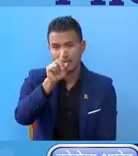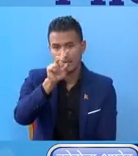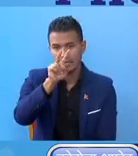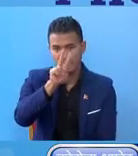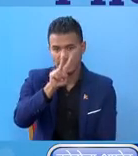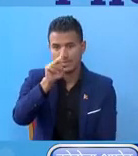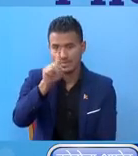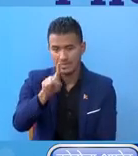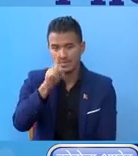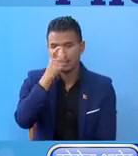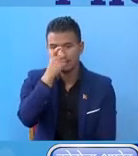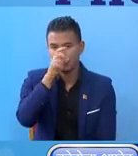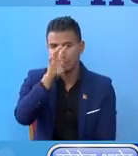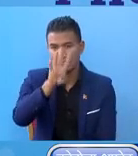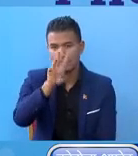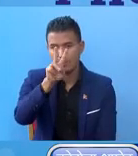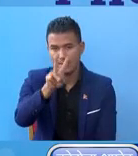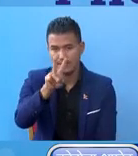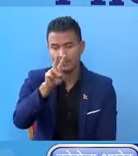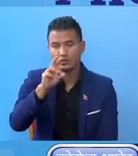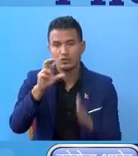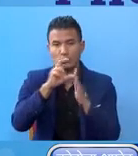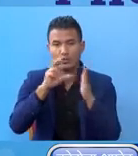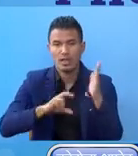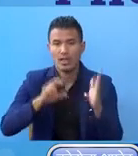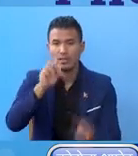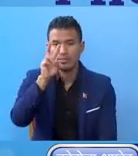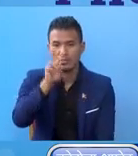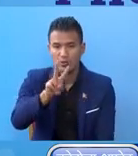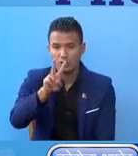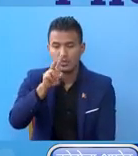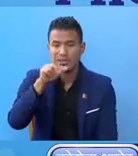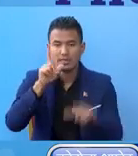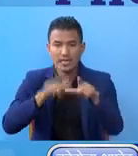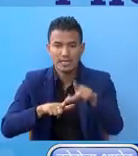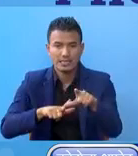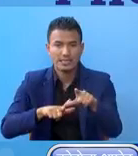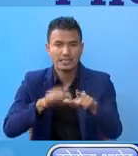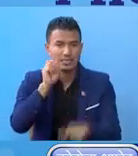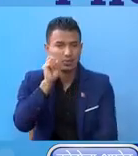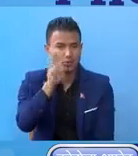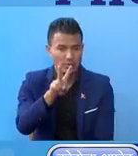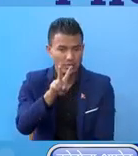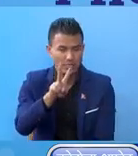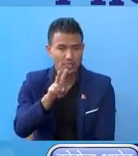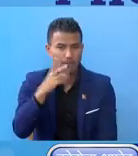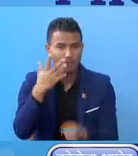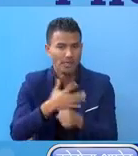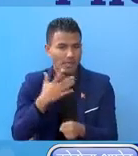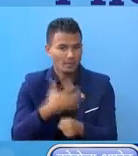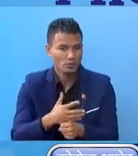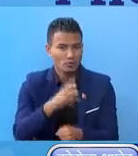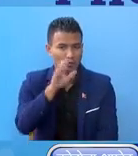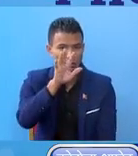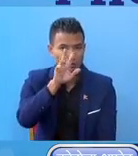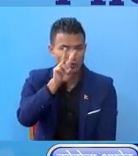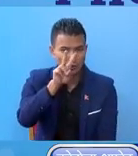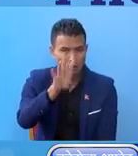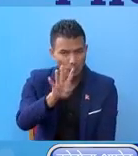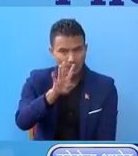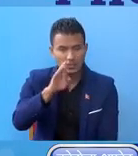21, चितवनमा 42, दोलखामा 2, धादिङमा 2, भक्तपुरमा